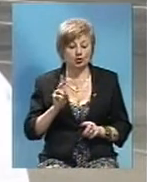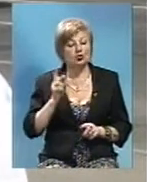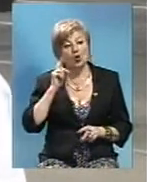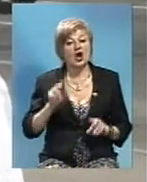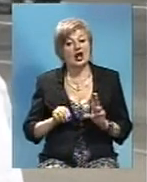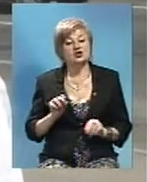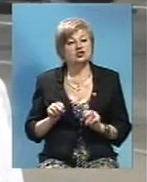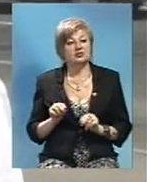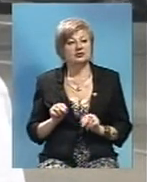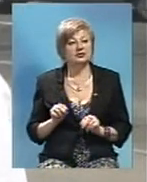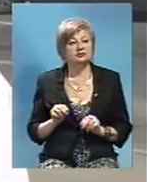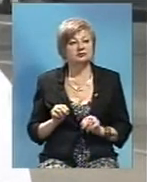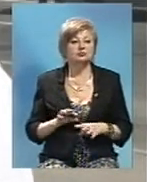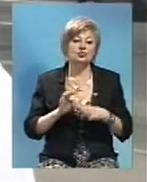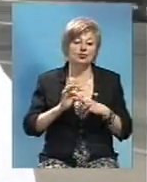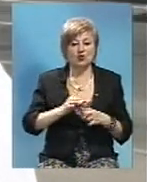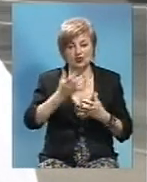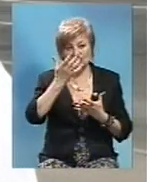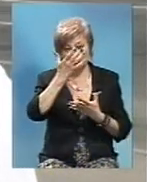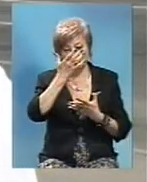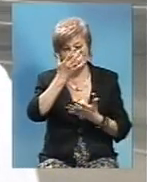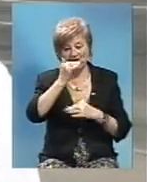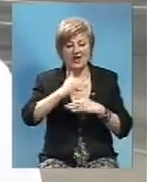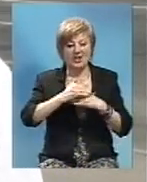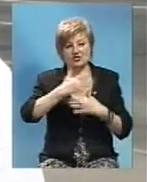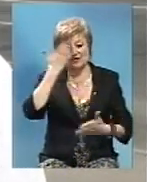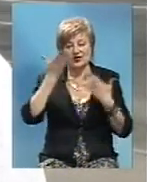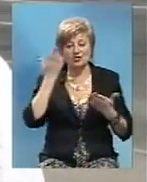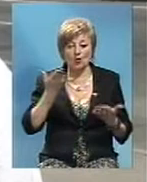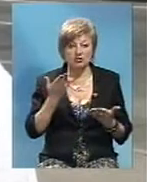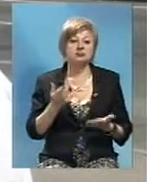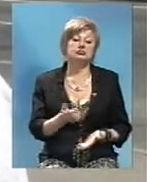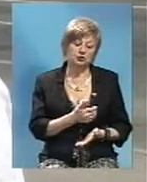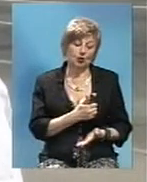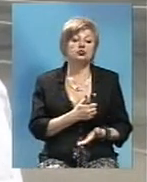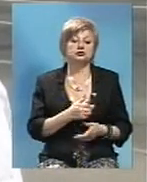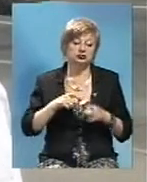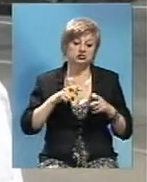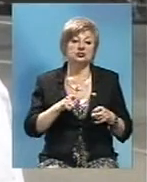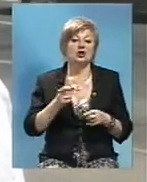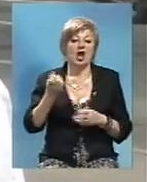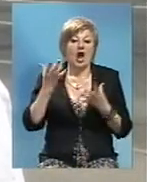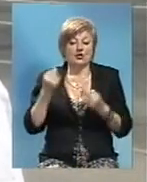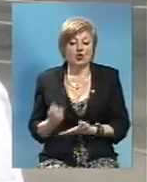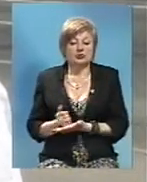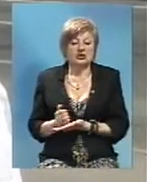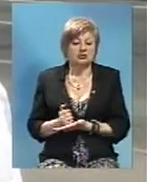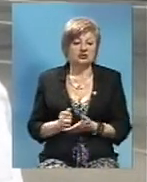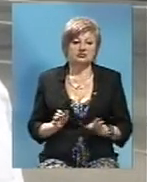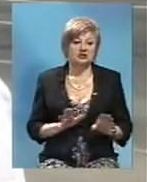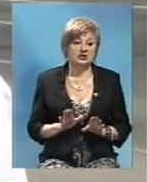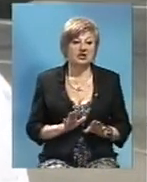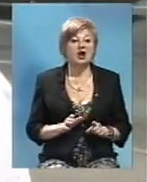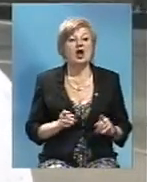на, скажем, провести веселый вечер, они запасутся это алкоголем днем. Ну, а рассчитывать на то,